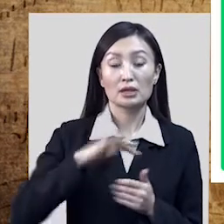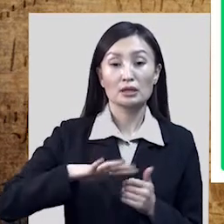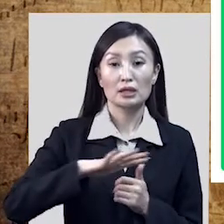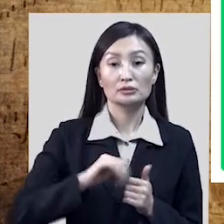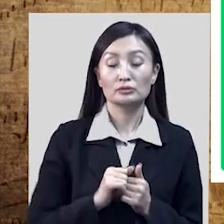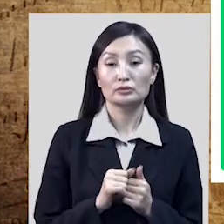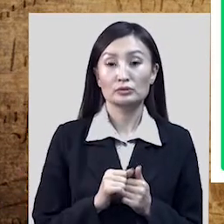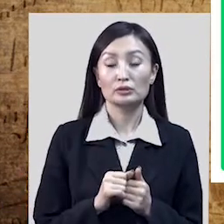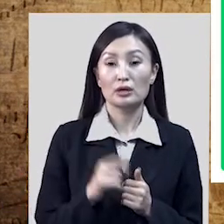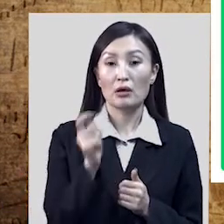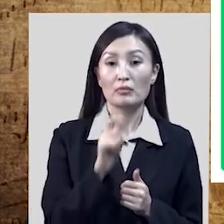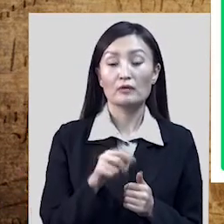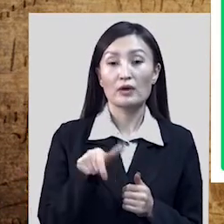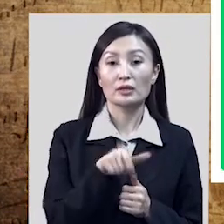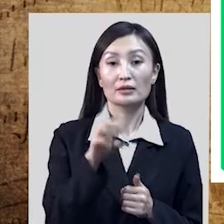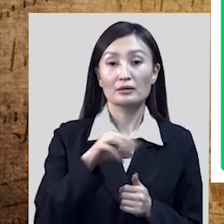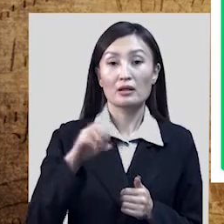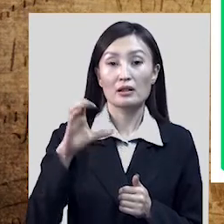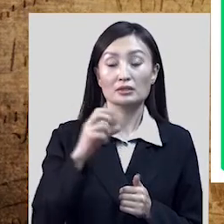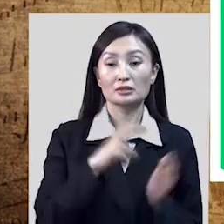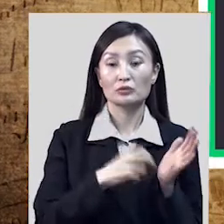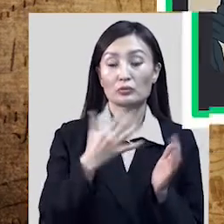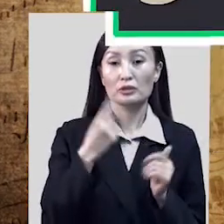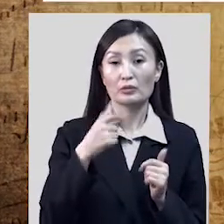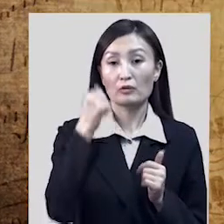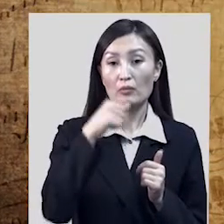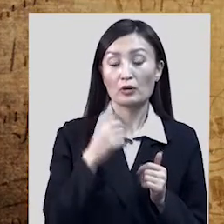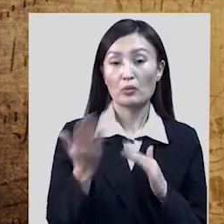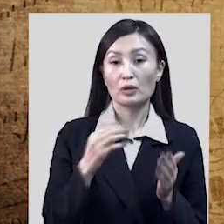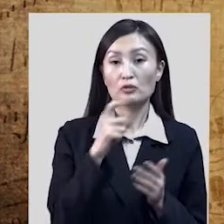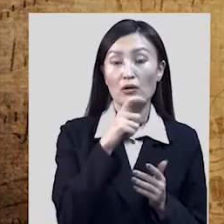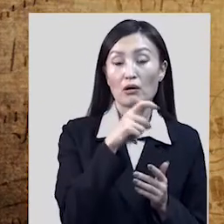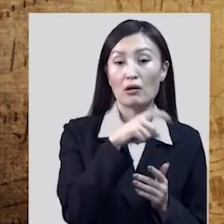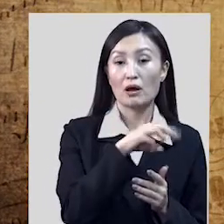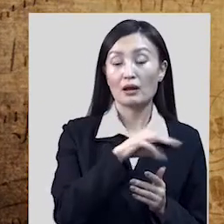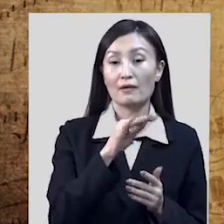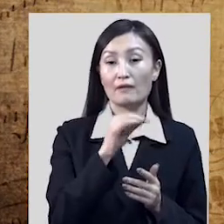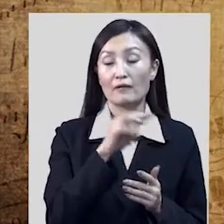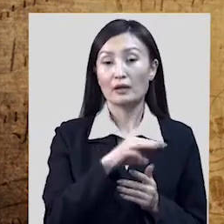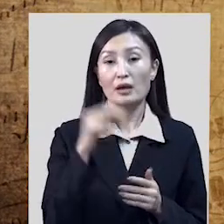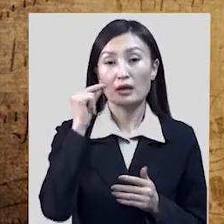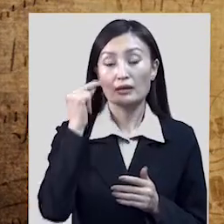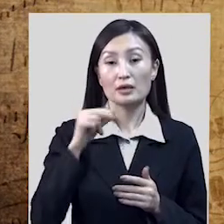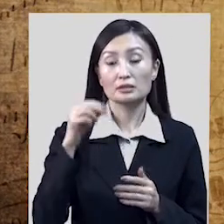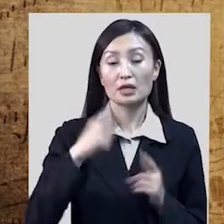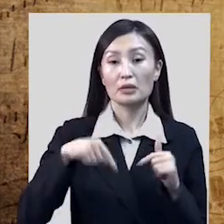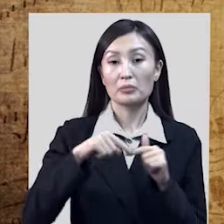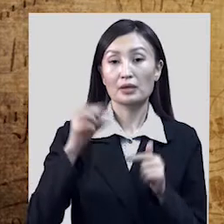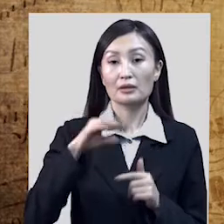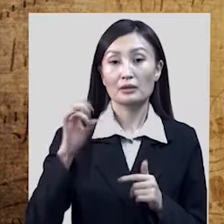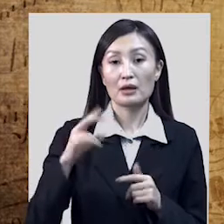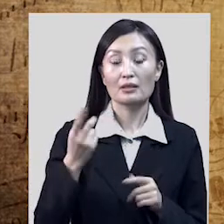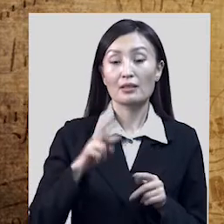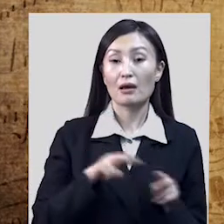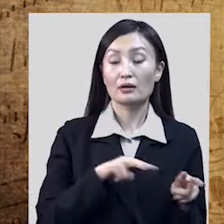азию битву реки талас в 751 году между халифата аббасидов и китайской империи там для